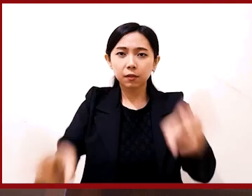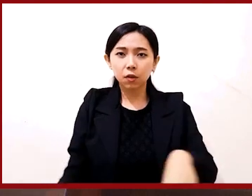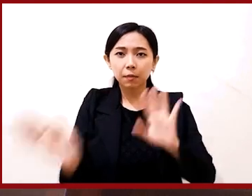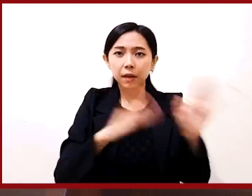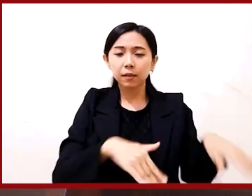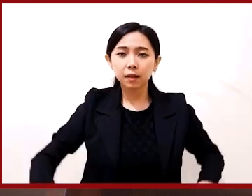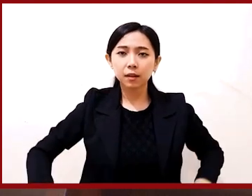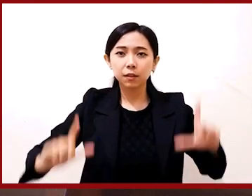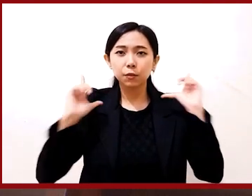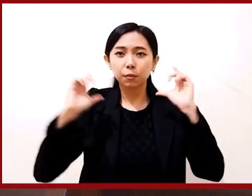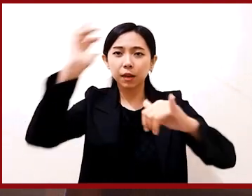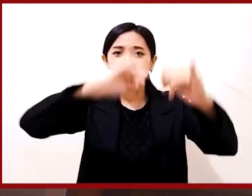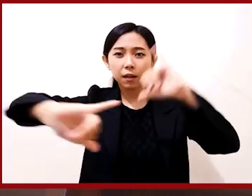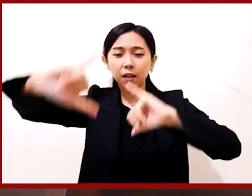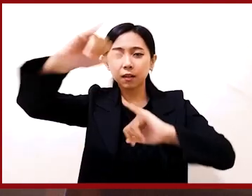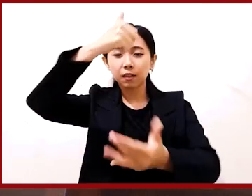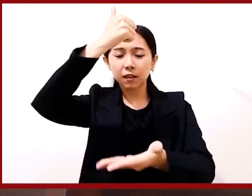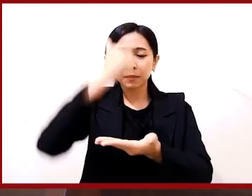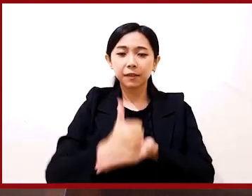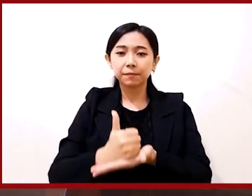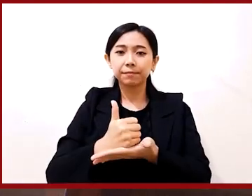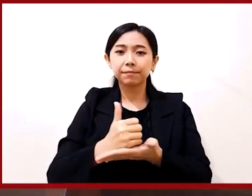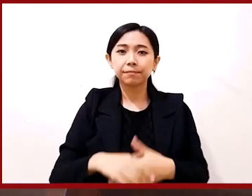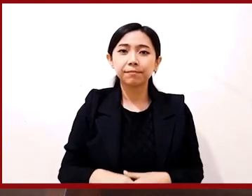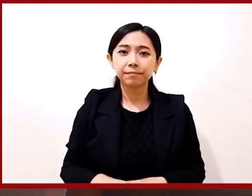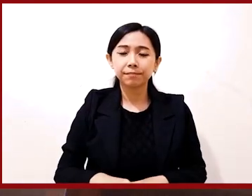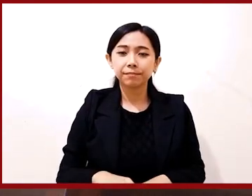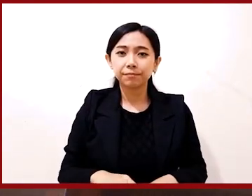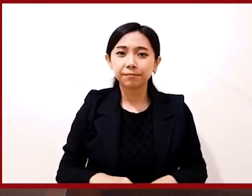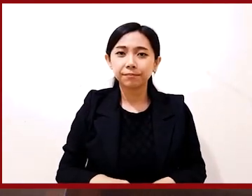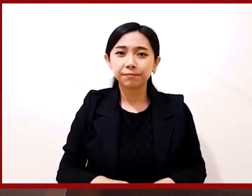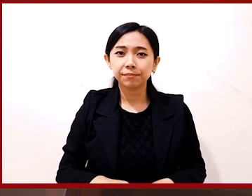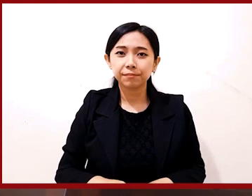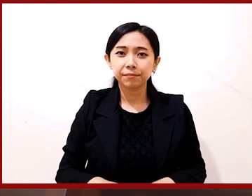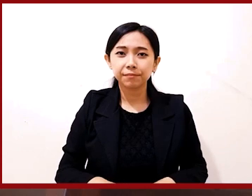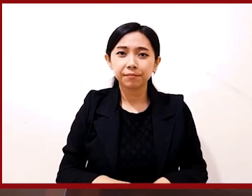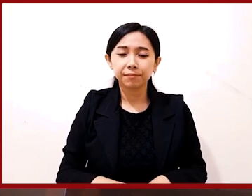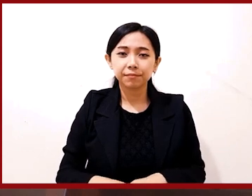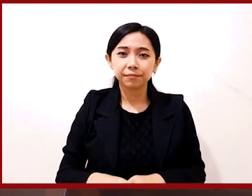dosa, kebangkitan orang mati, dan hidup yang kekal. Amin.